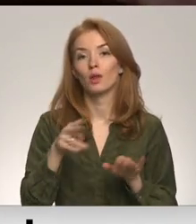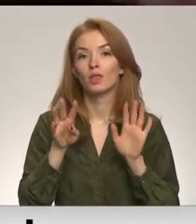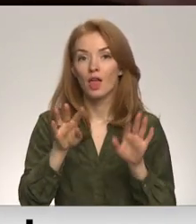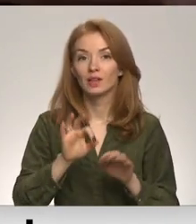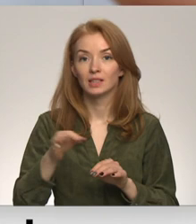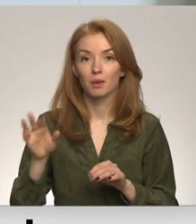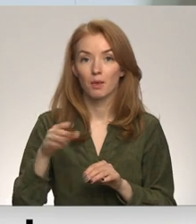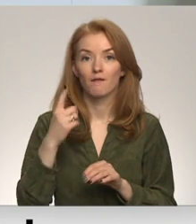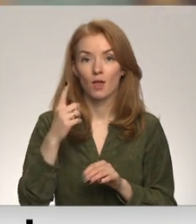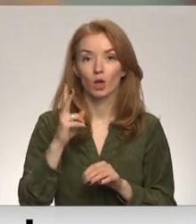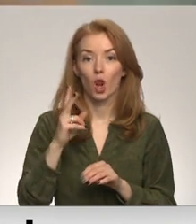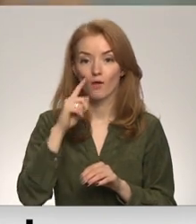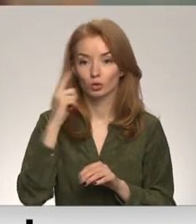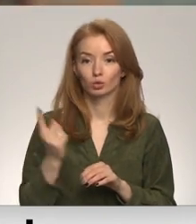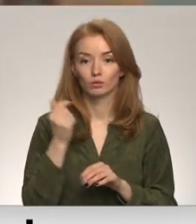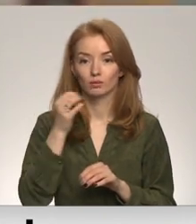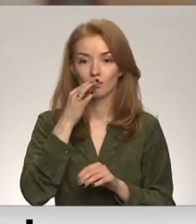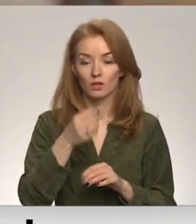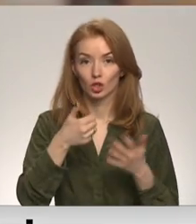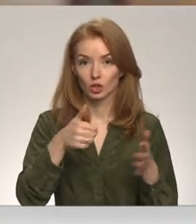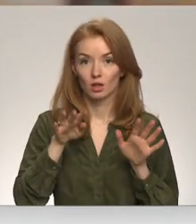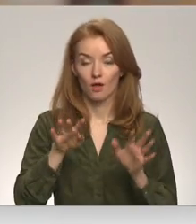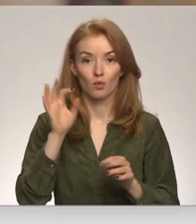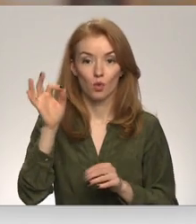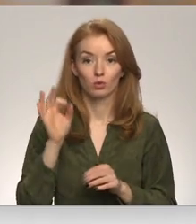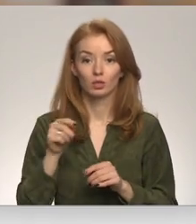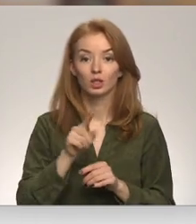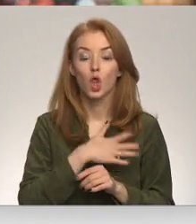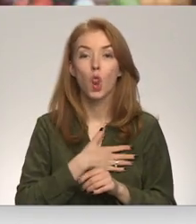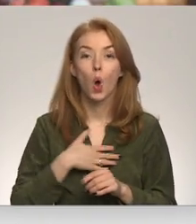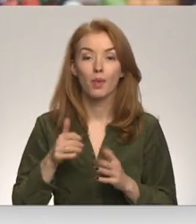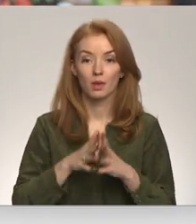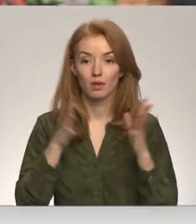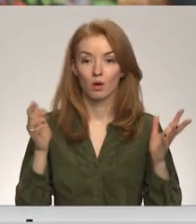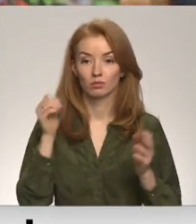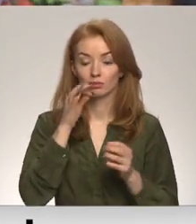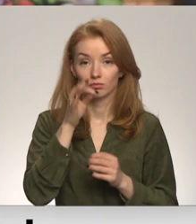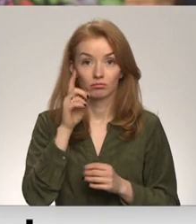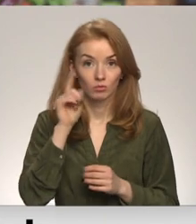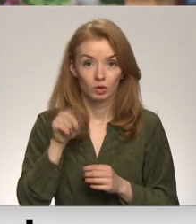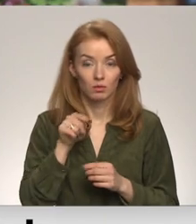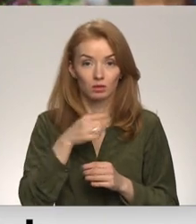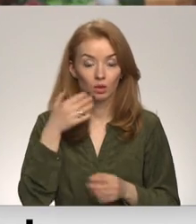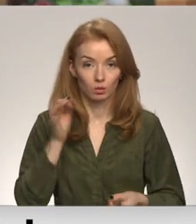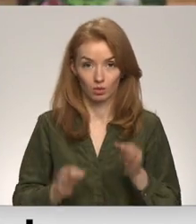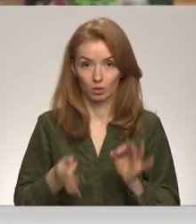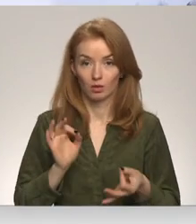127,29 € par kilovatstundu. 69% tas ir ļoti daudz. Nē, nu, protams, ka tas nav normāli,